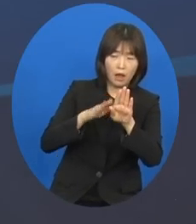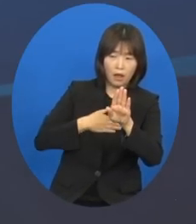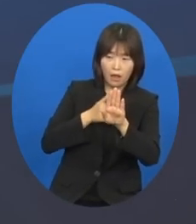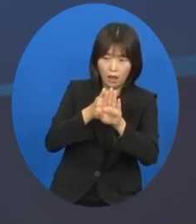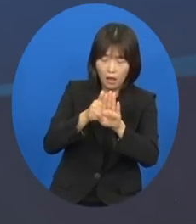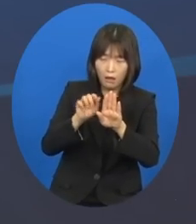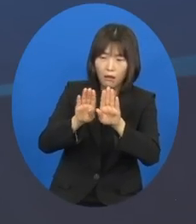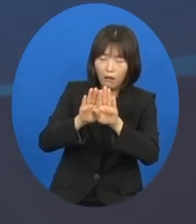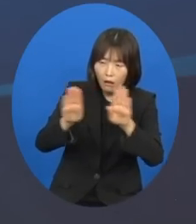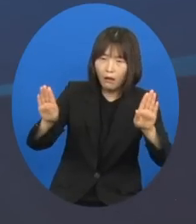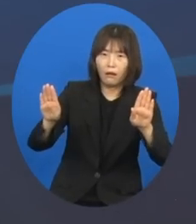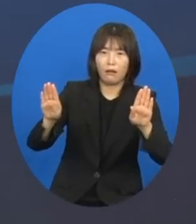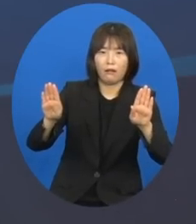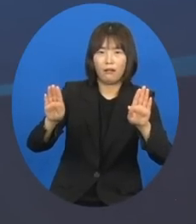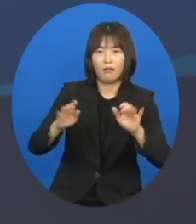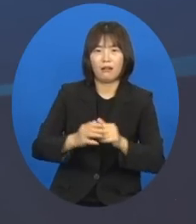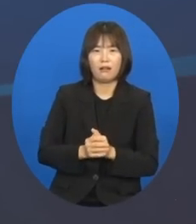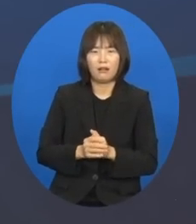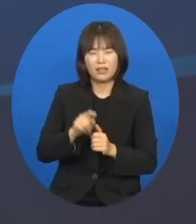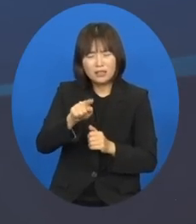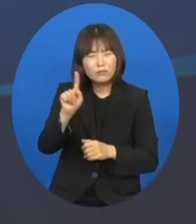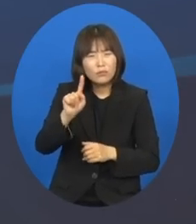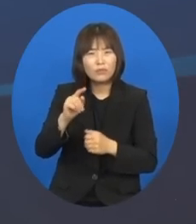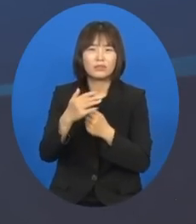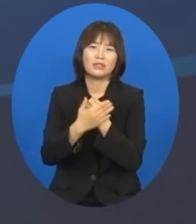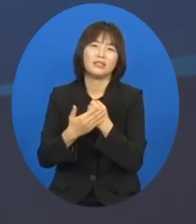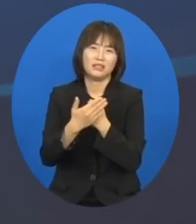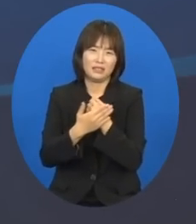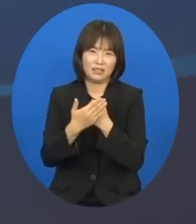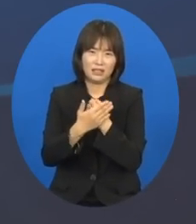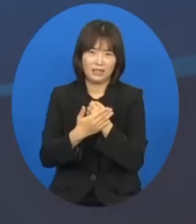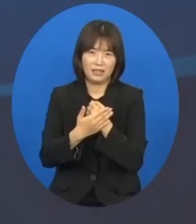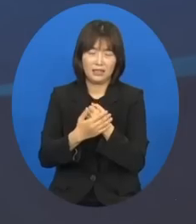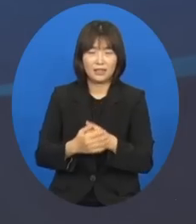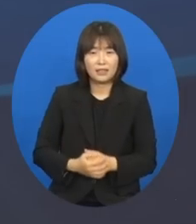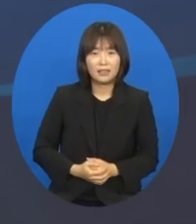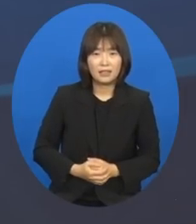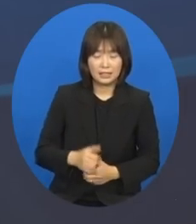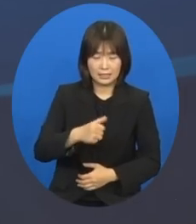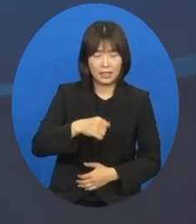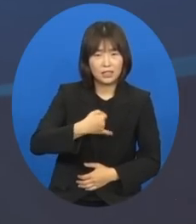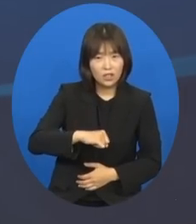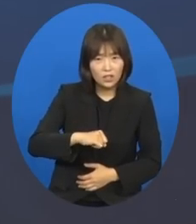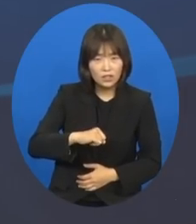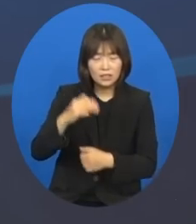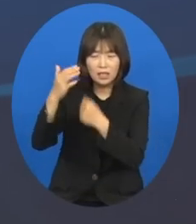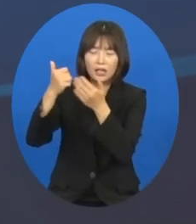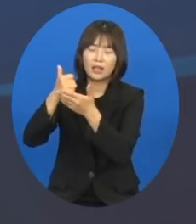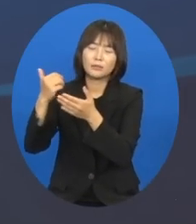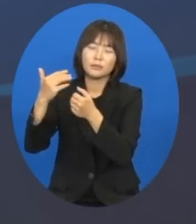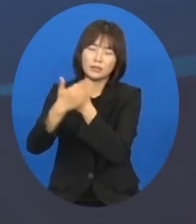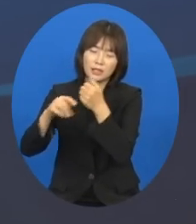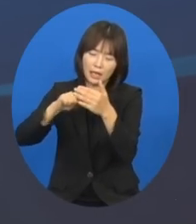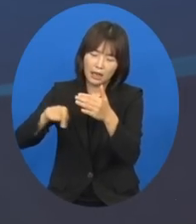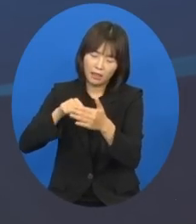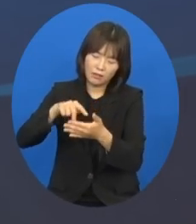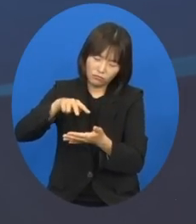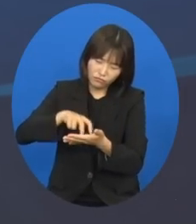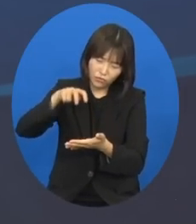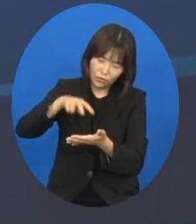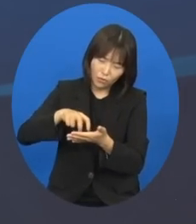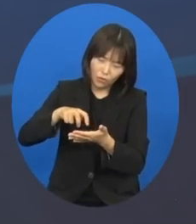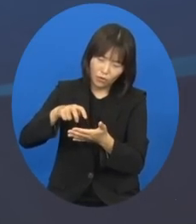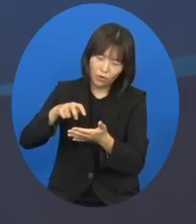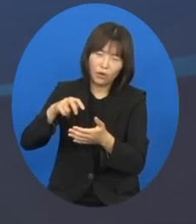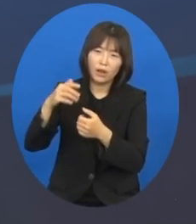버려요 은혜입니다 은혜 자녀들이 은혜 안에 뛰놀게 하고 은혜 안에